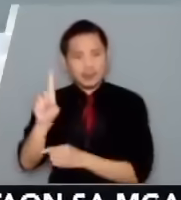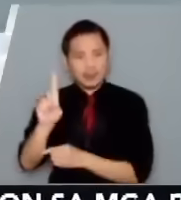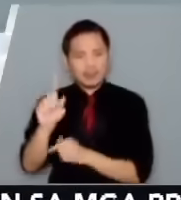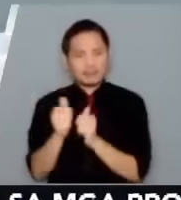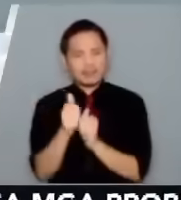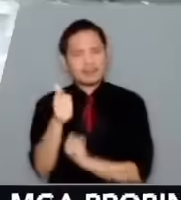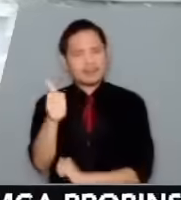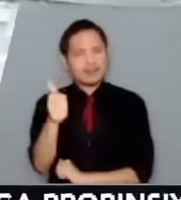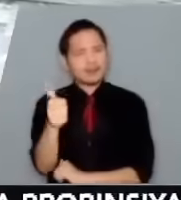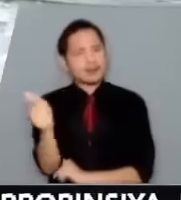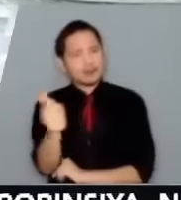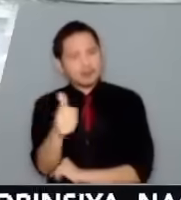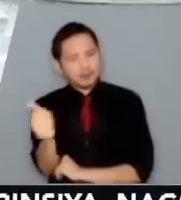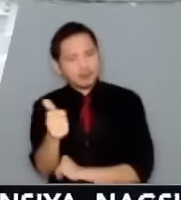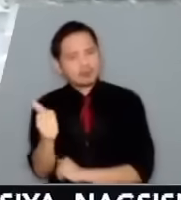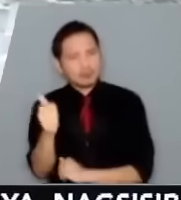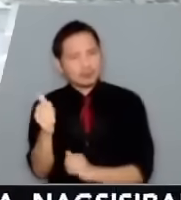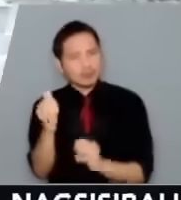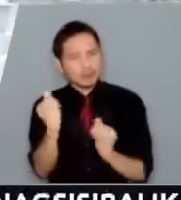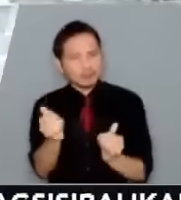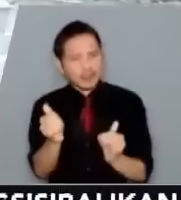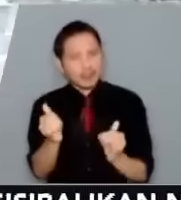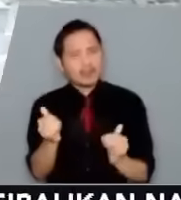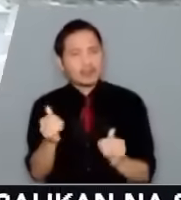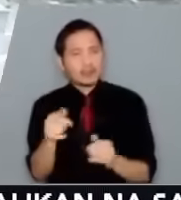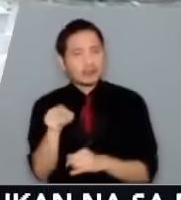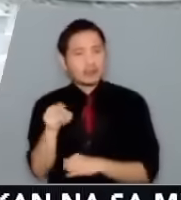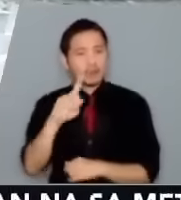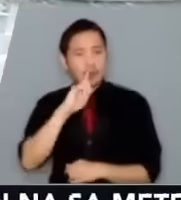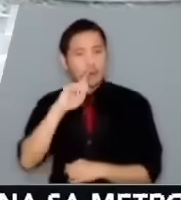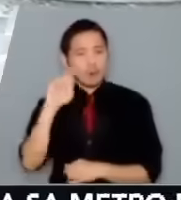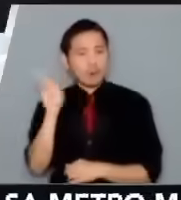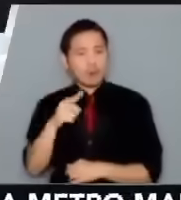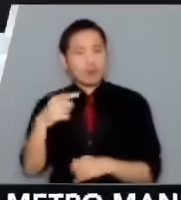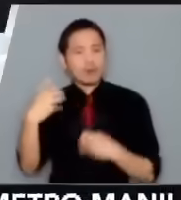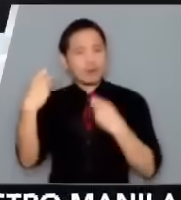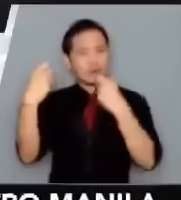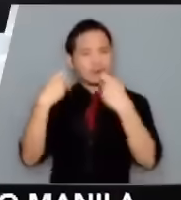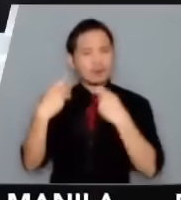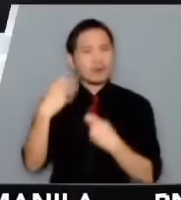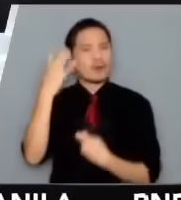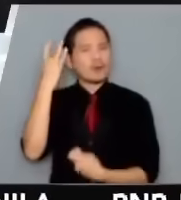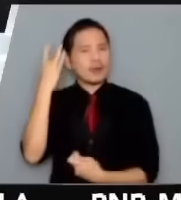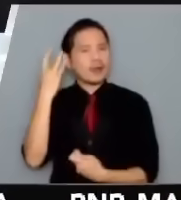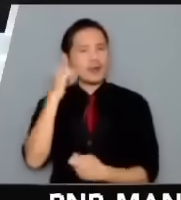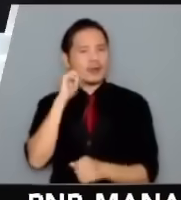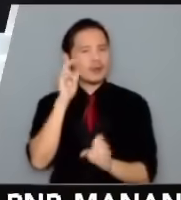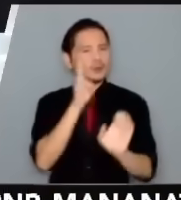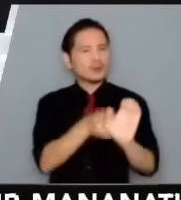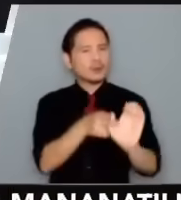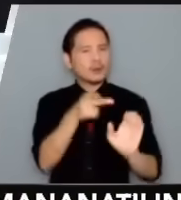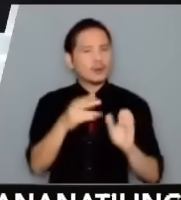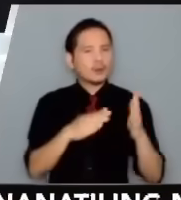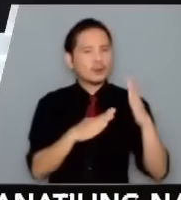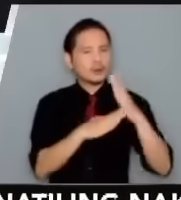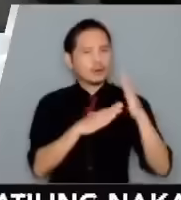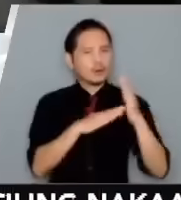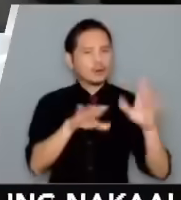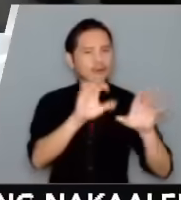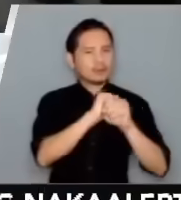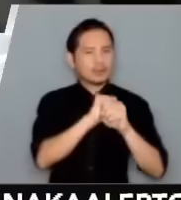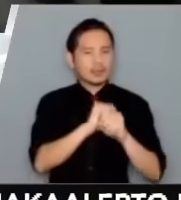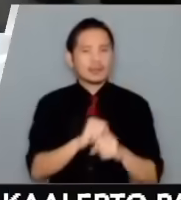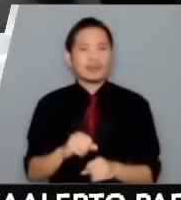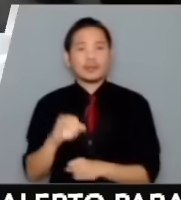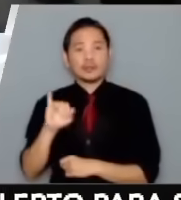ng pagkakataon na magpaliwanag kung bakit hindi sila umabot sa deadline. Kaya sa ngayon, tuloy ang biyahe ni Joel.